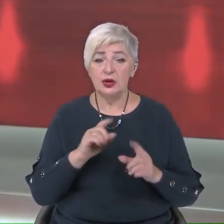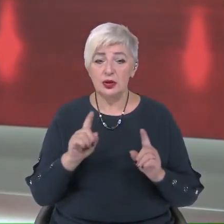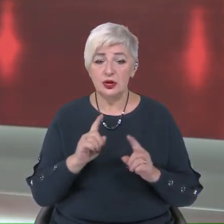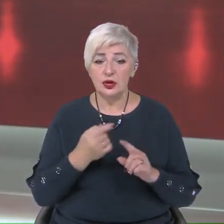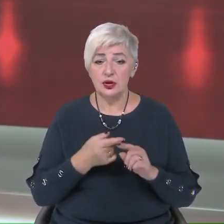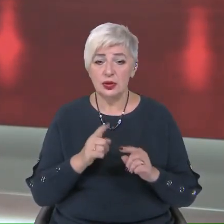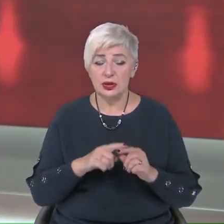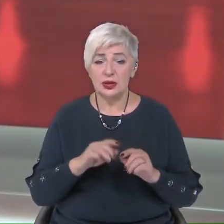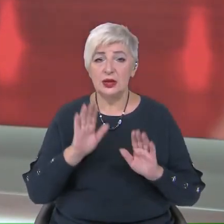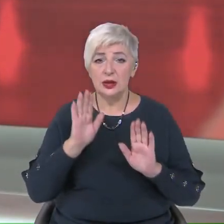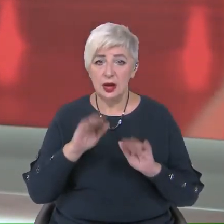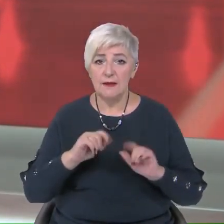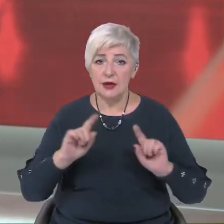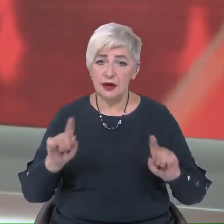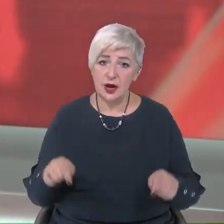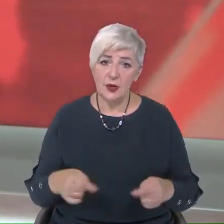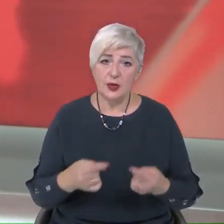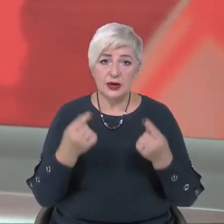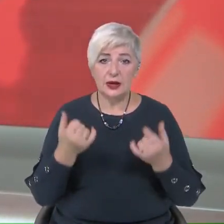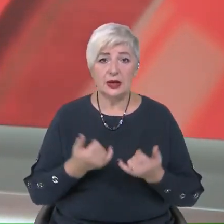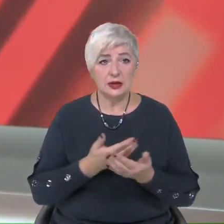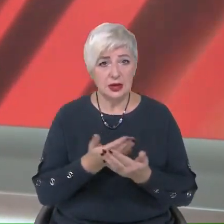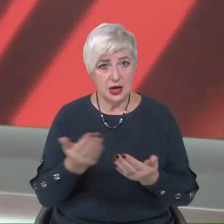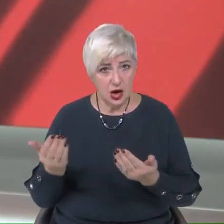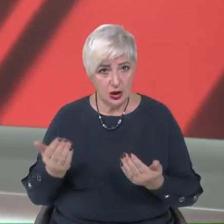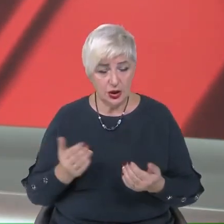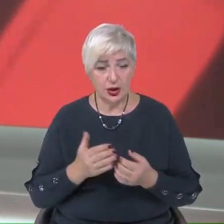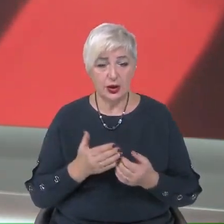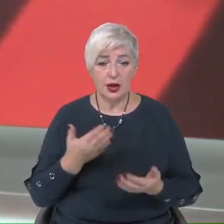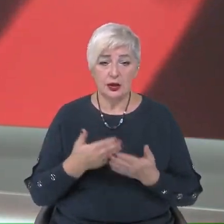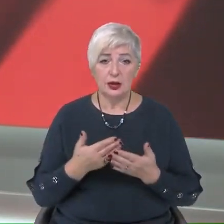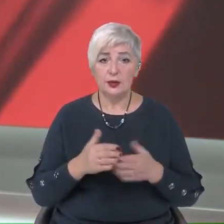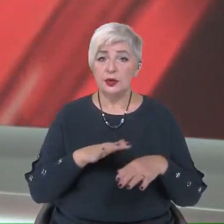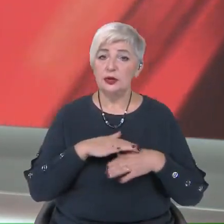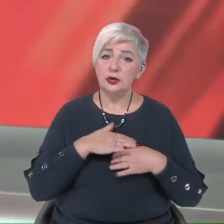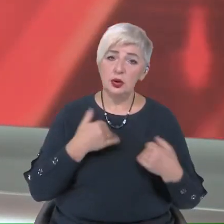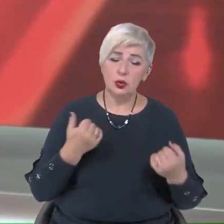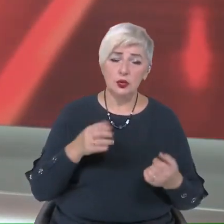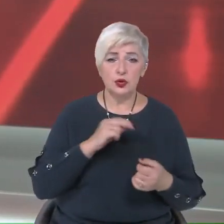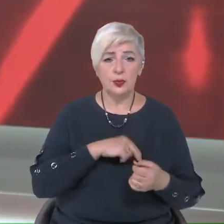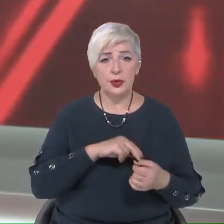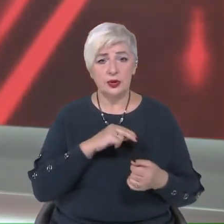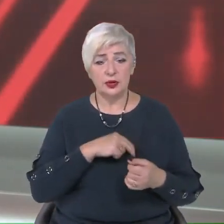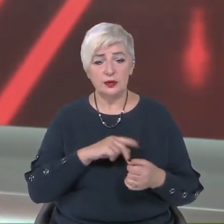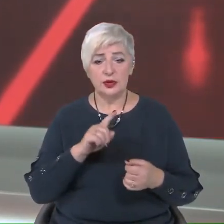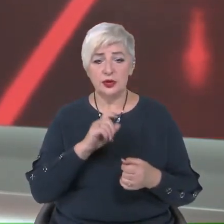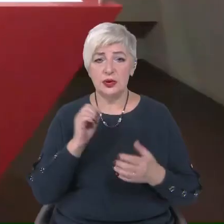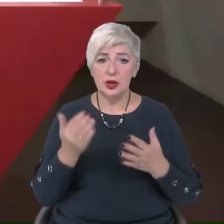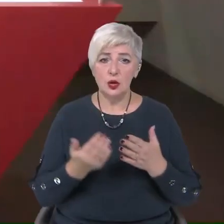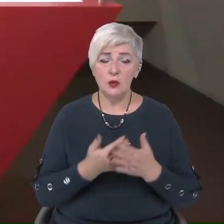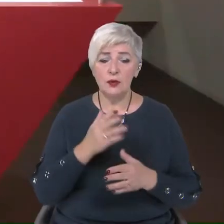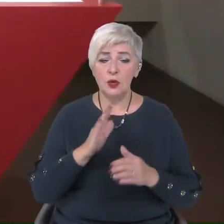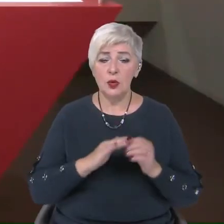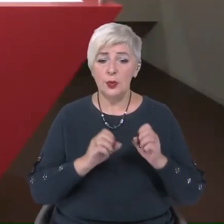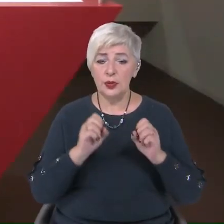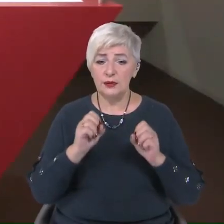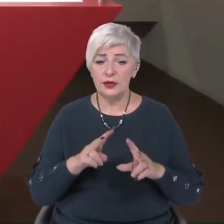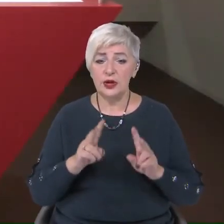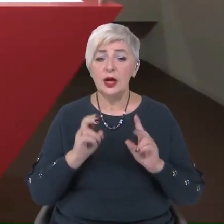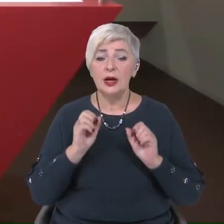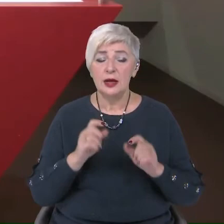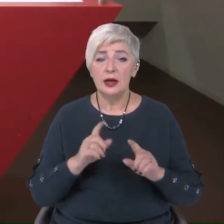навіть реабілітація для них. Наприклад, так, якщо вони не хочуть працювати в майбутньому за новою професією,